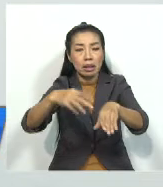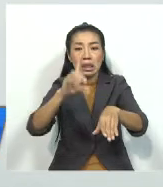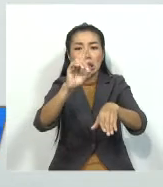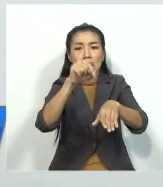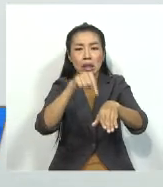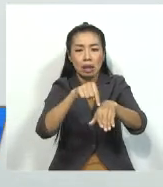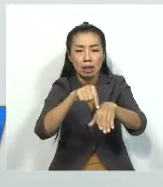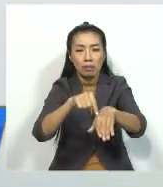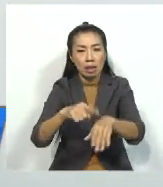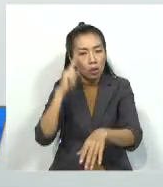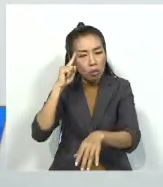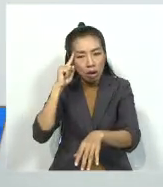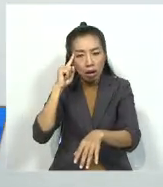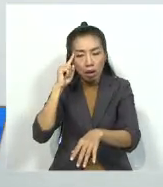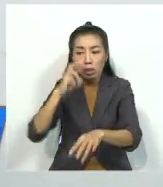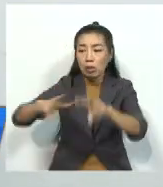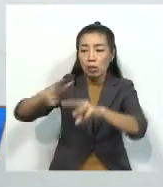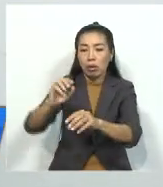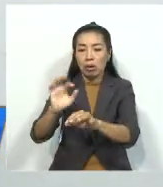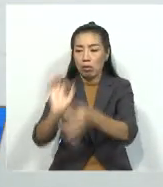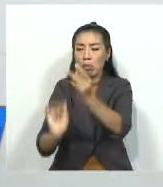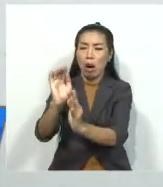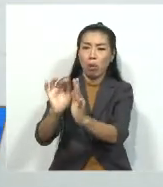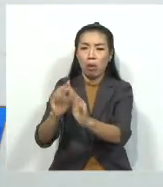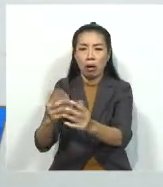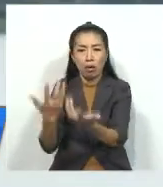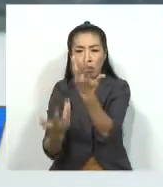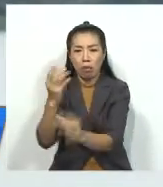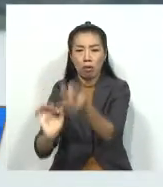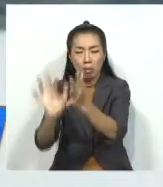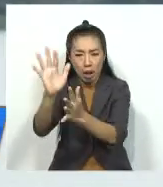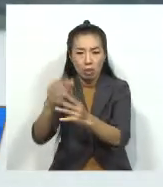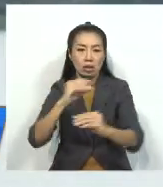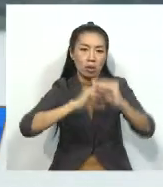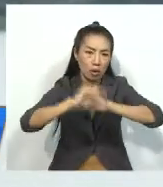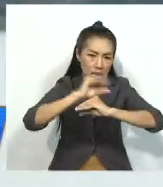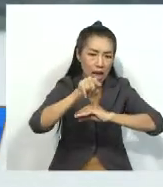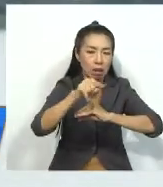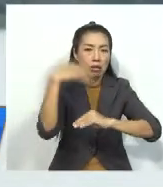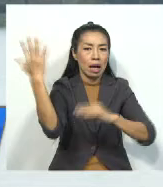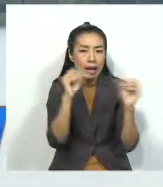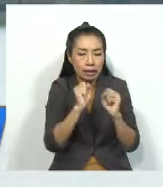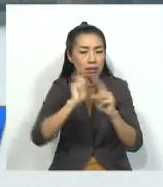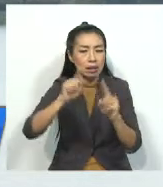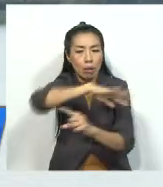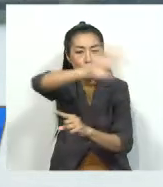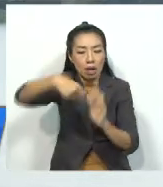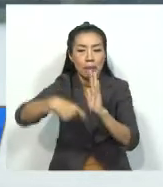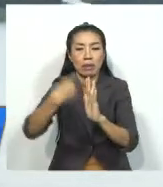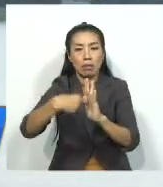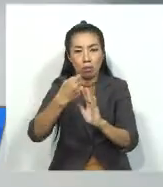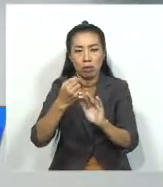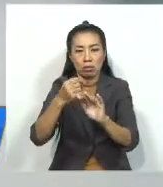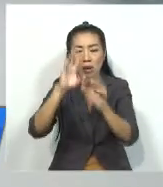การเผาไหม้ในพื้นที่โล่งด้วยการก่อสร้างอาคารต่างๆแล้วก็ความกดอากาศค่ะแต่ก็ฝากไปถึงพี่น้องประชาชนนะคะว่าไม่อยาก